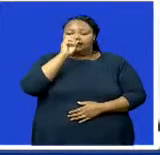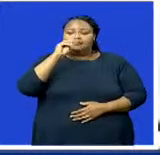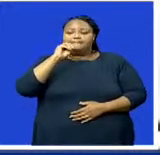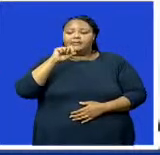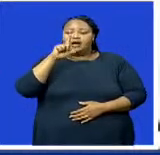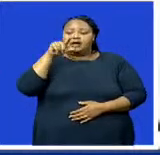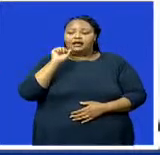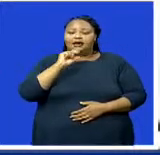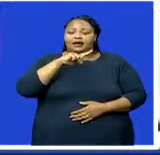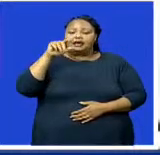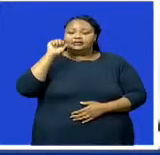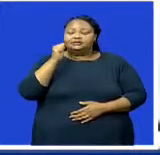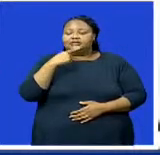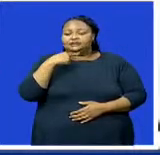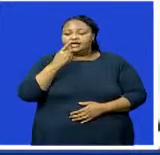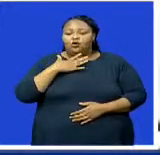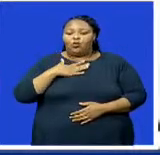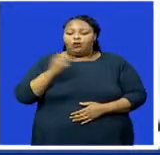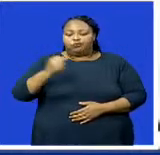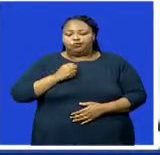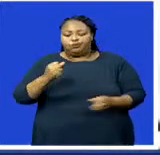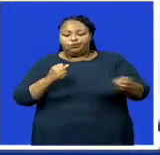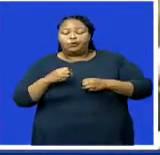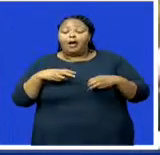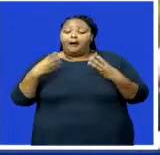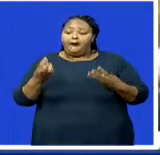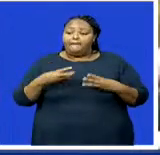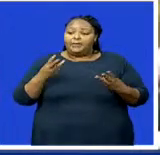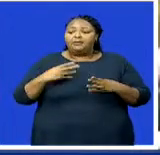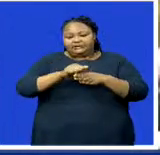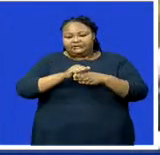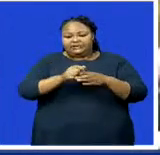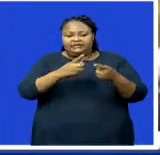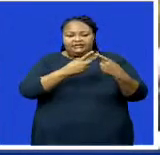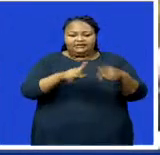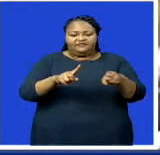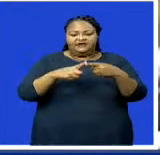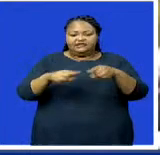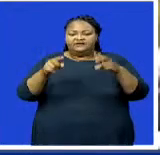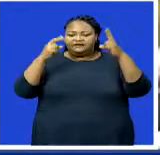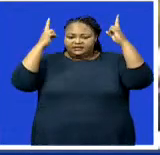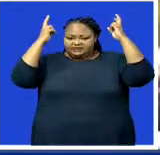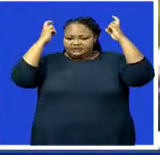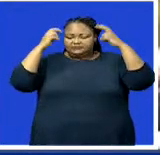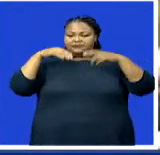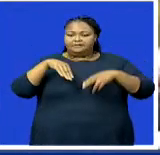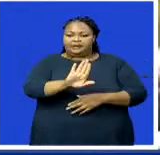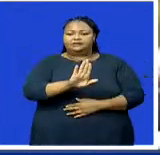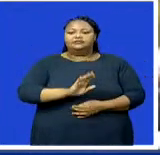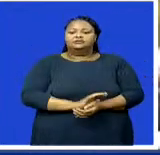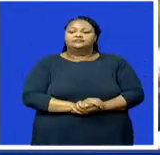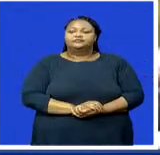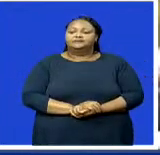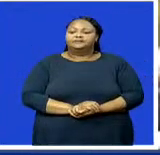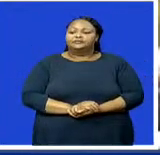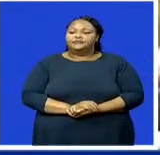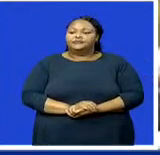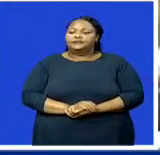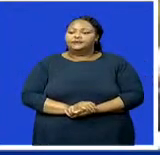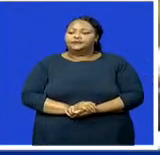lelisetulu bawaceceshe ngemakhono lehlukene. Indlela lesi sifake isandla noma siluthuthukise